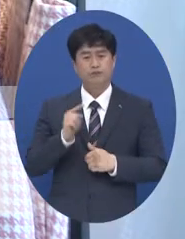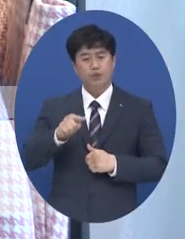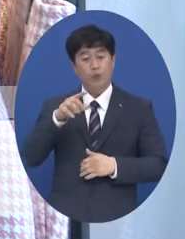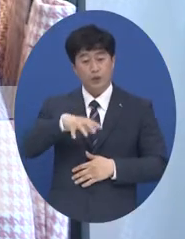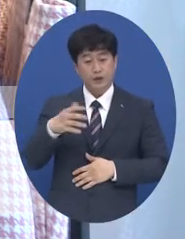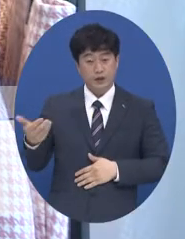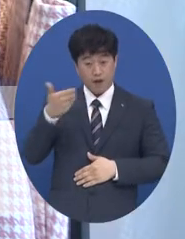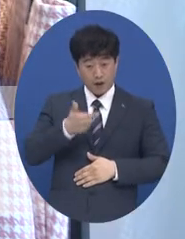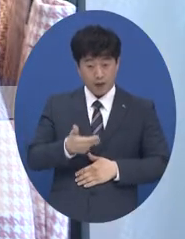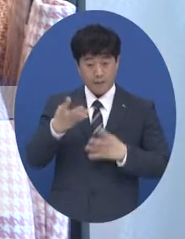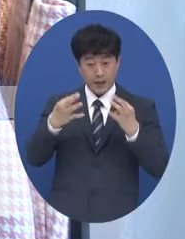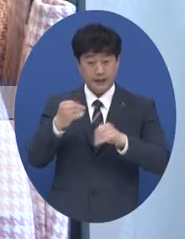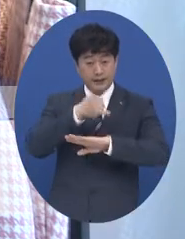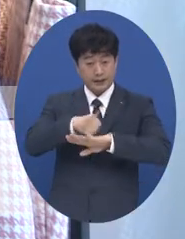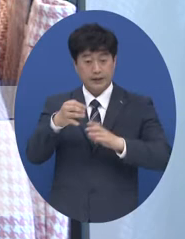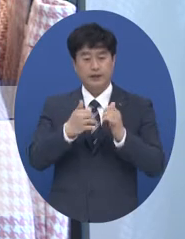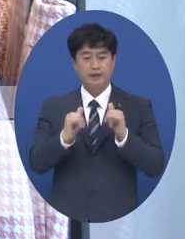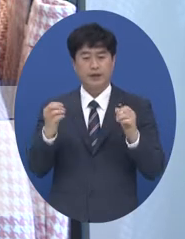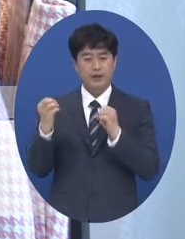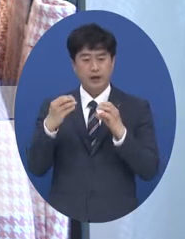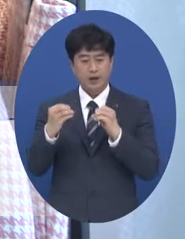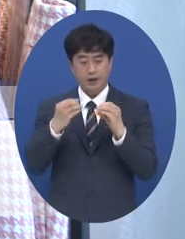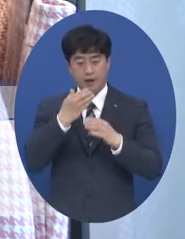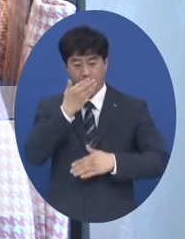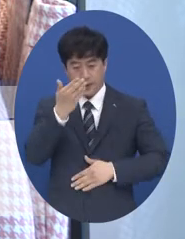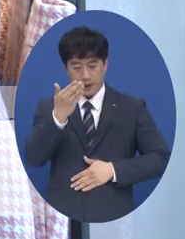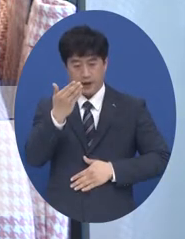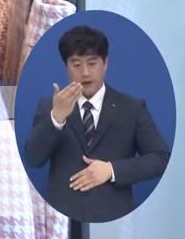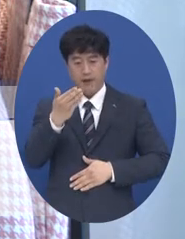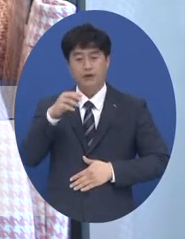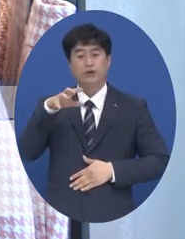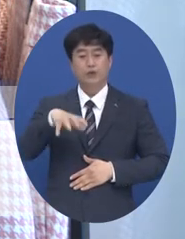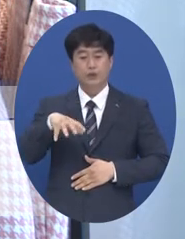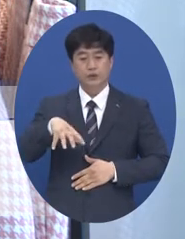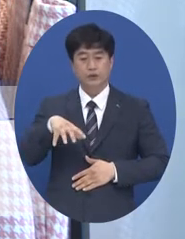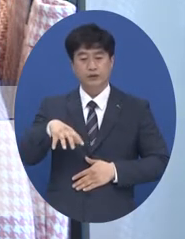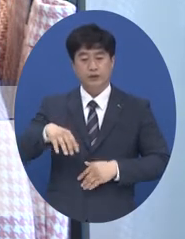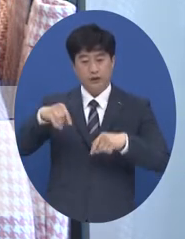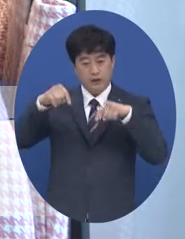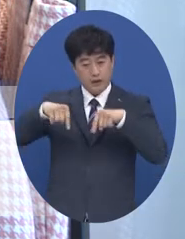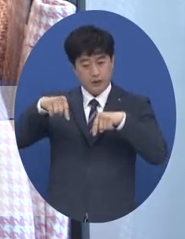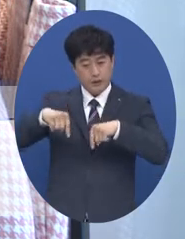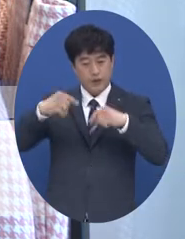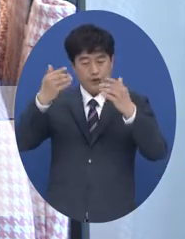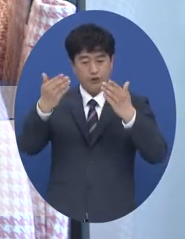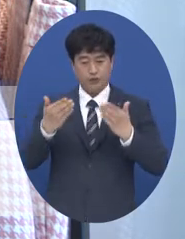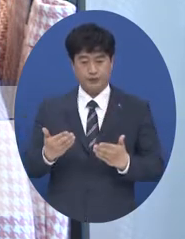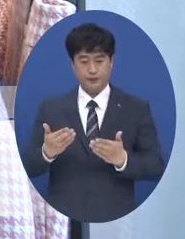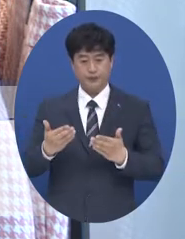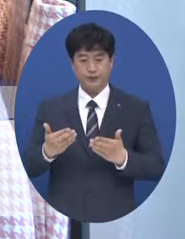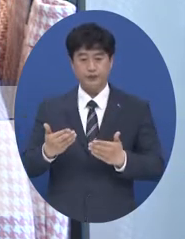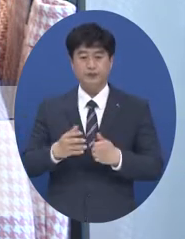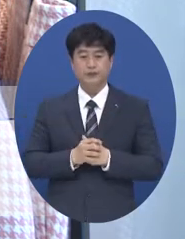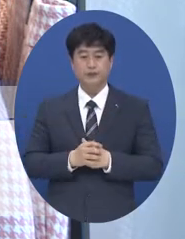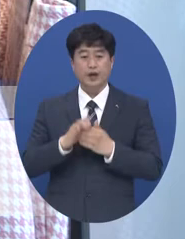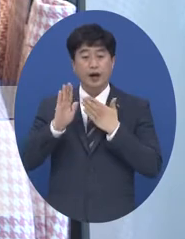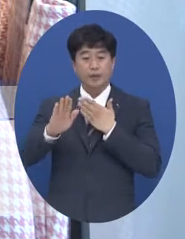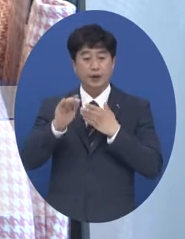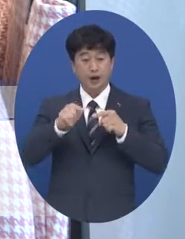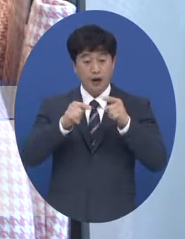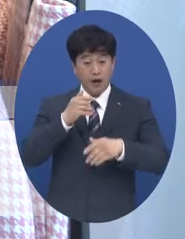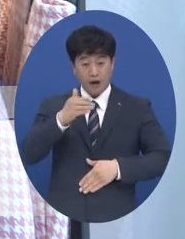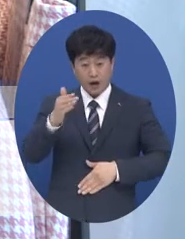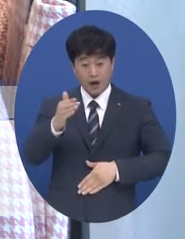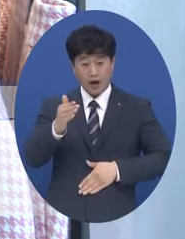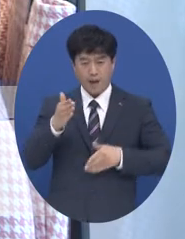하면서 많은 여러 디자이너 분들 하고 얘기도 나눌 수 있었고 여기서 컨설팅도 많이 해 주시면서 앞으로